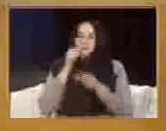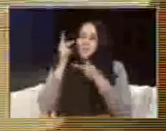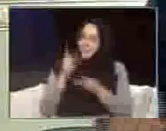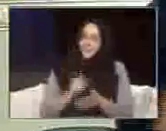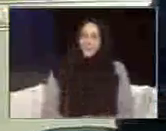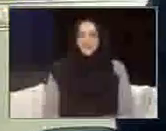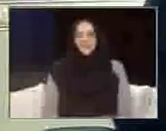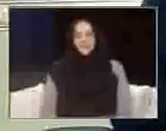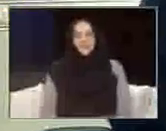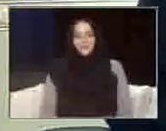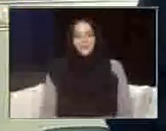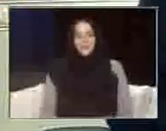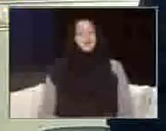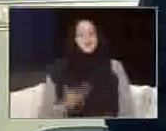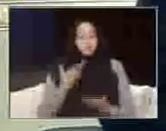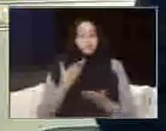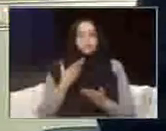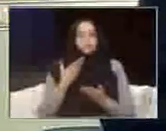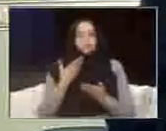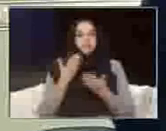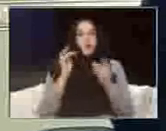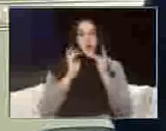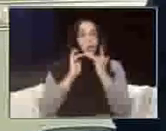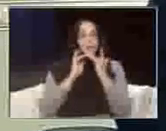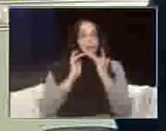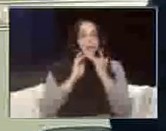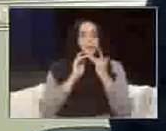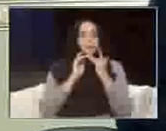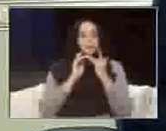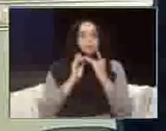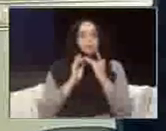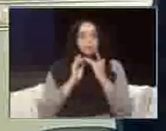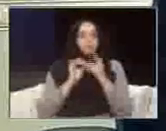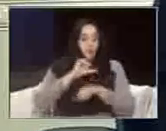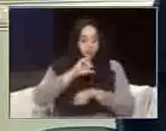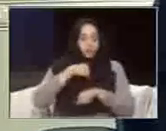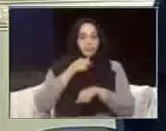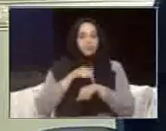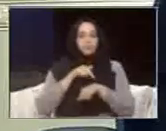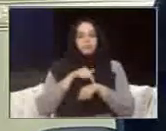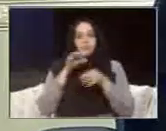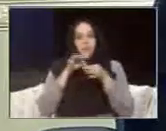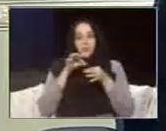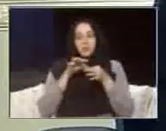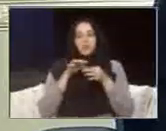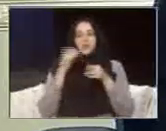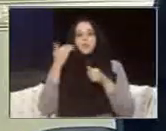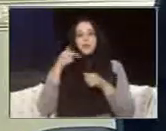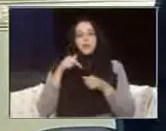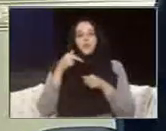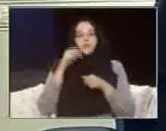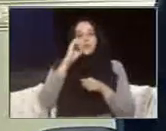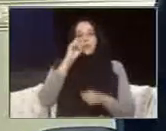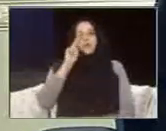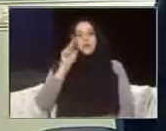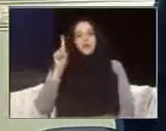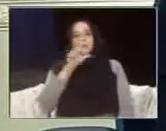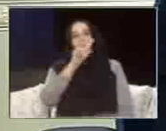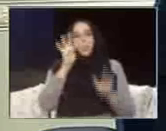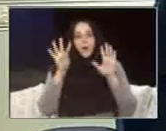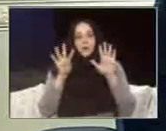بك. إذا نتواصل إن شاء الله تعالى طويلة دقائق لقاء هذا العدد على الأرقام الهاتفية